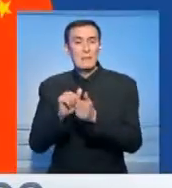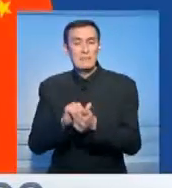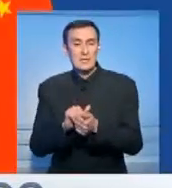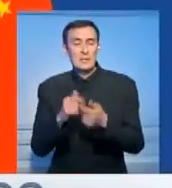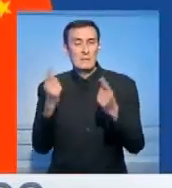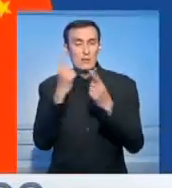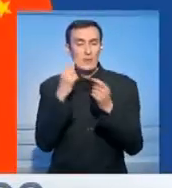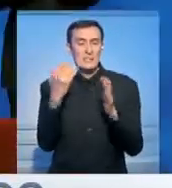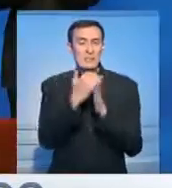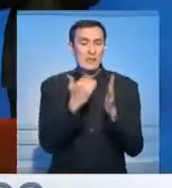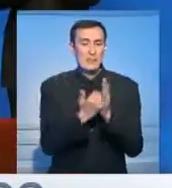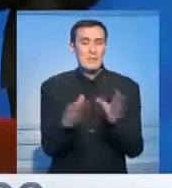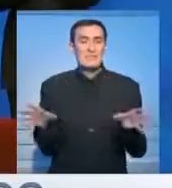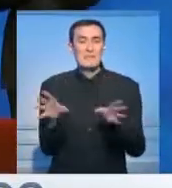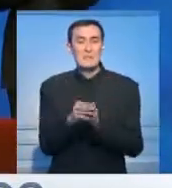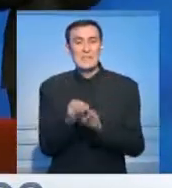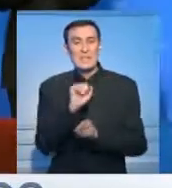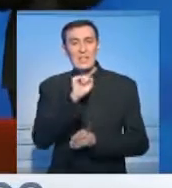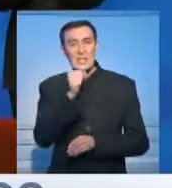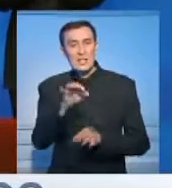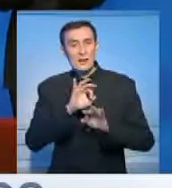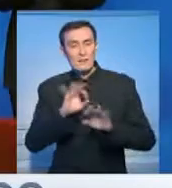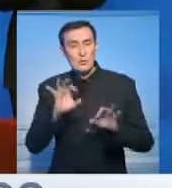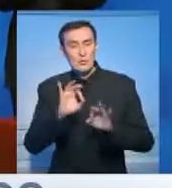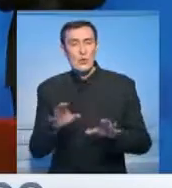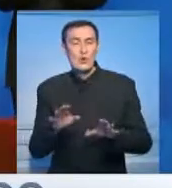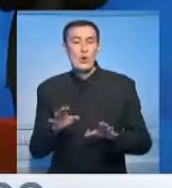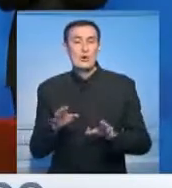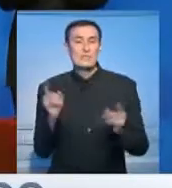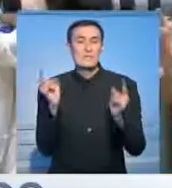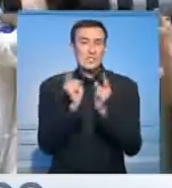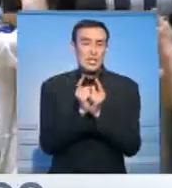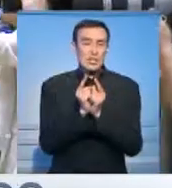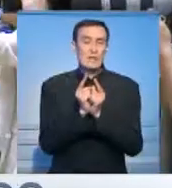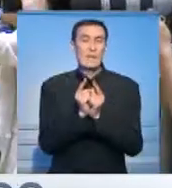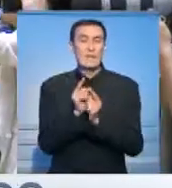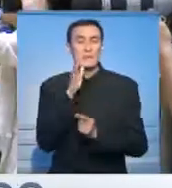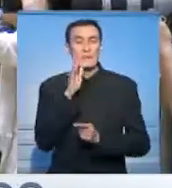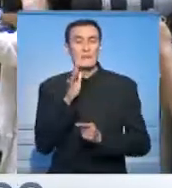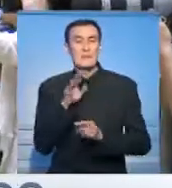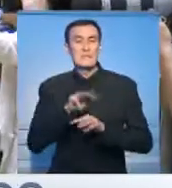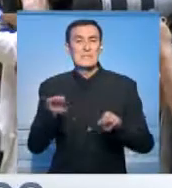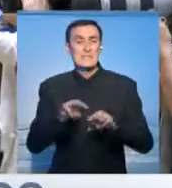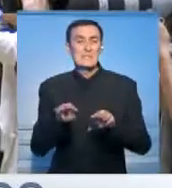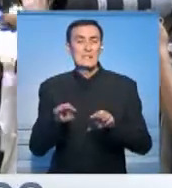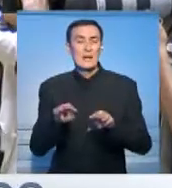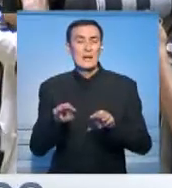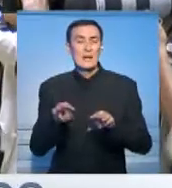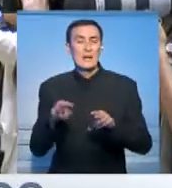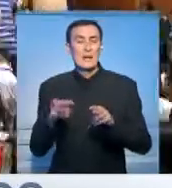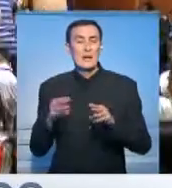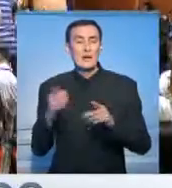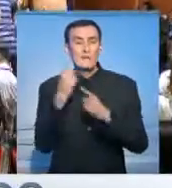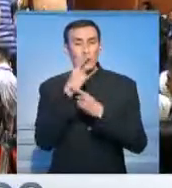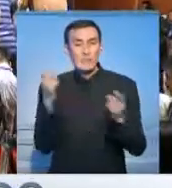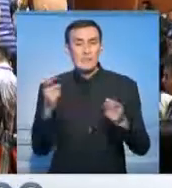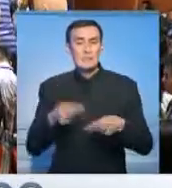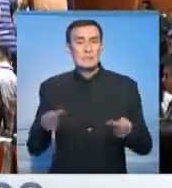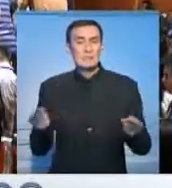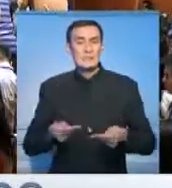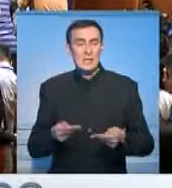контентом, совместные интервью, межличностные контакты. В ходе медиасаммита Министерство информации и коммуникации Казахстана